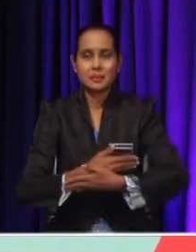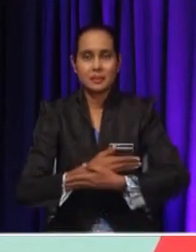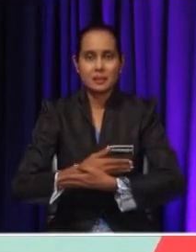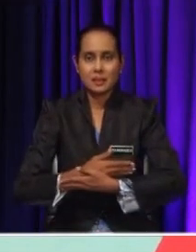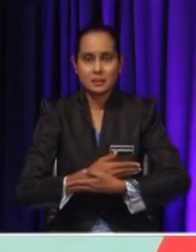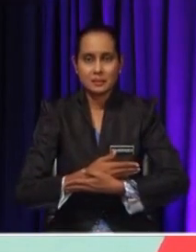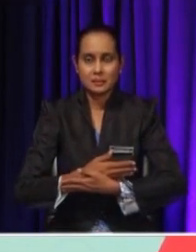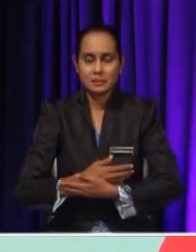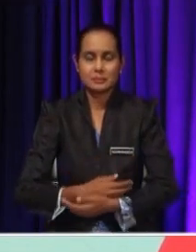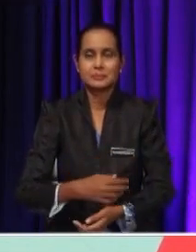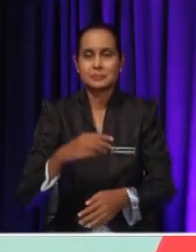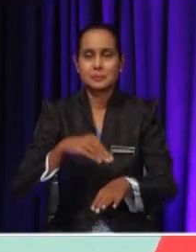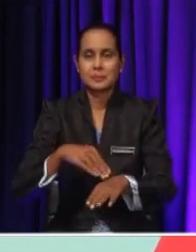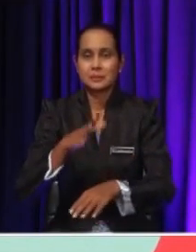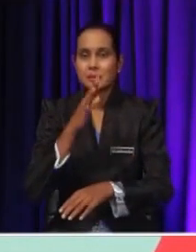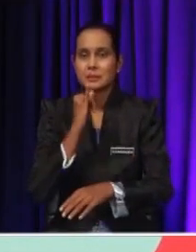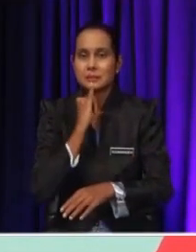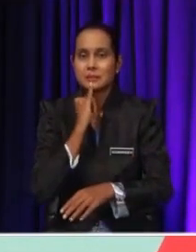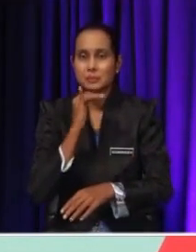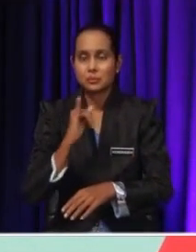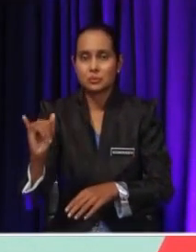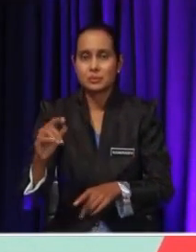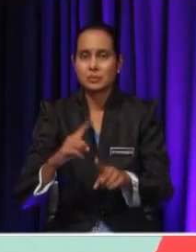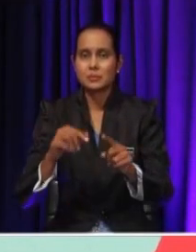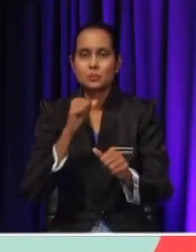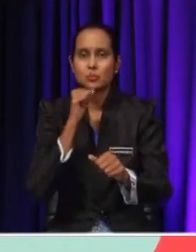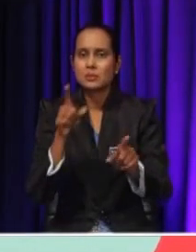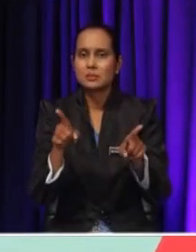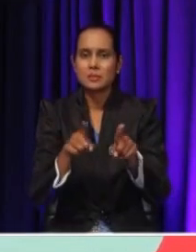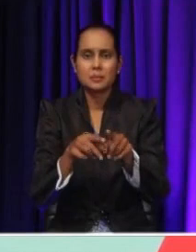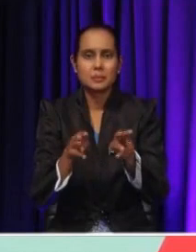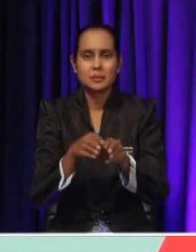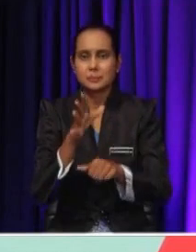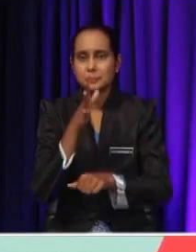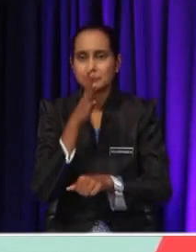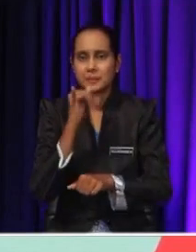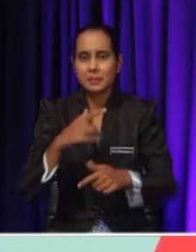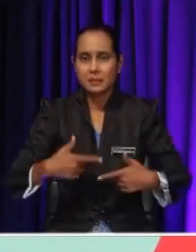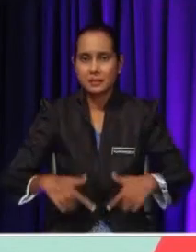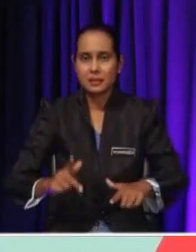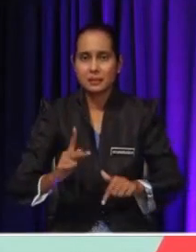ibunya namun tidak sama dengan Mbak si Bonjol yang melahirkan itu